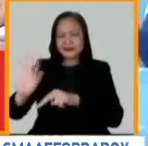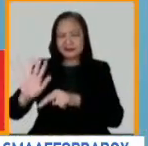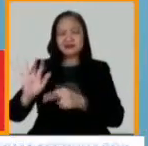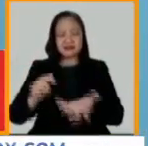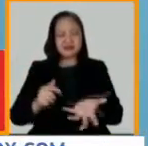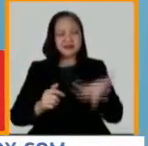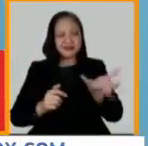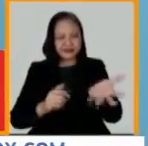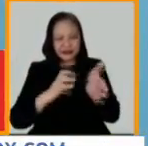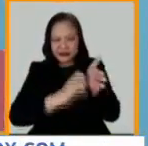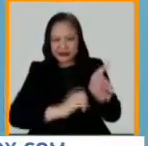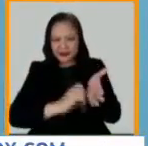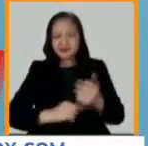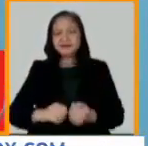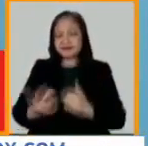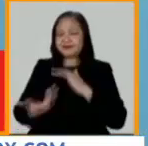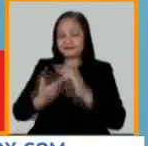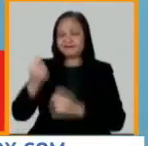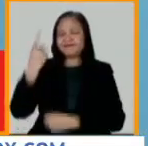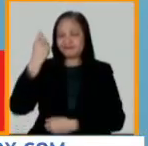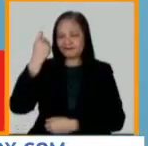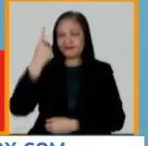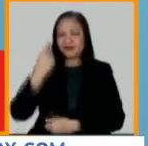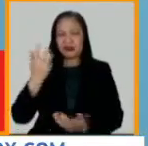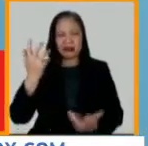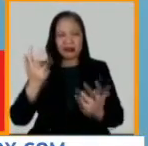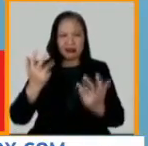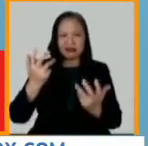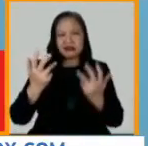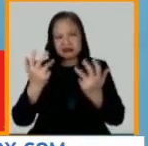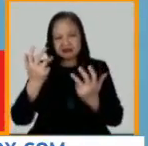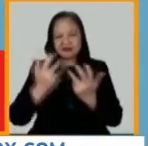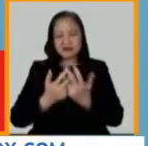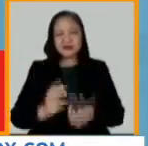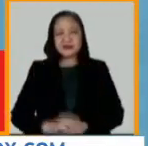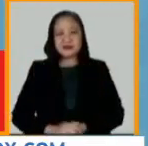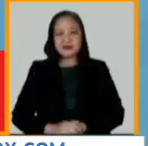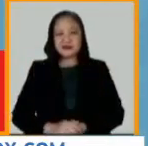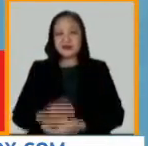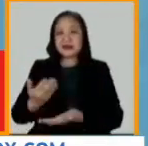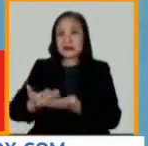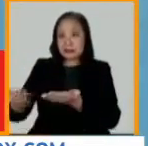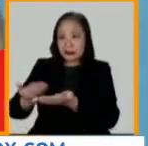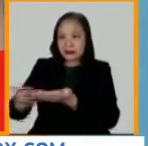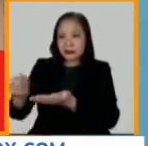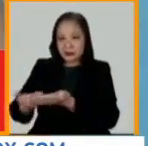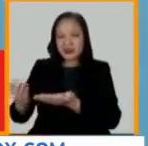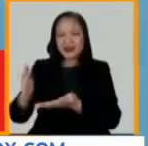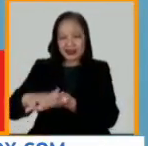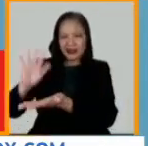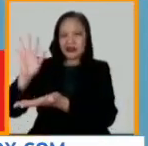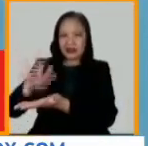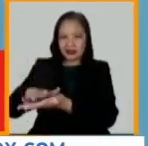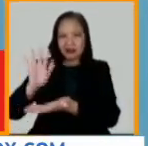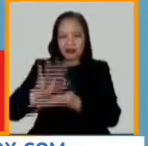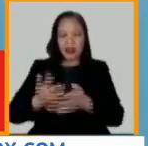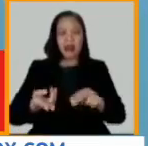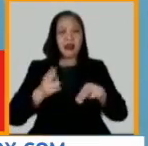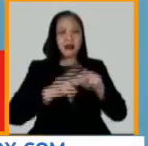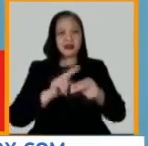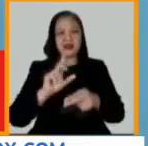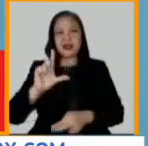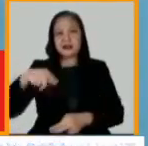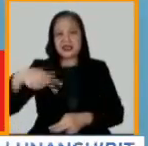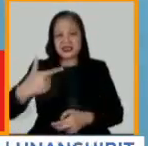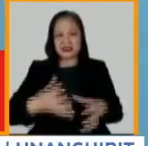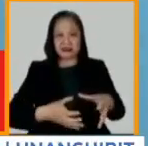customer. Adjust na lang. Eh, lahat ng mga bilihin, tumaas. Dumagdag na naman itong gas na ito. O dagdag, pabigat